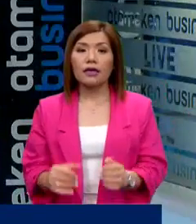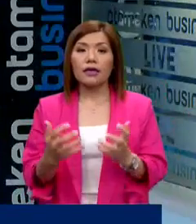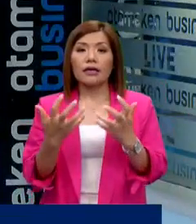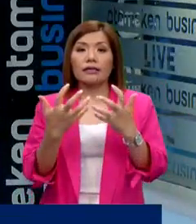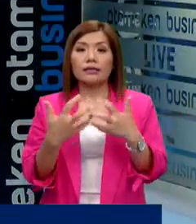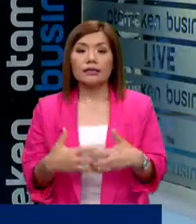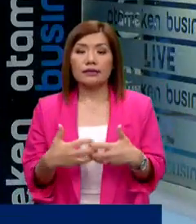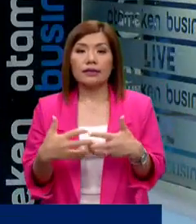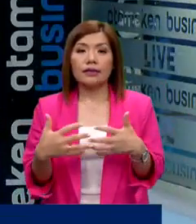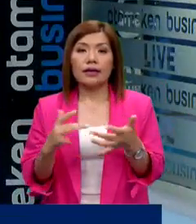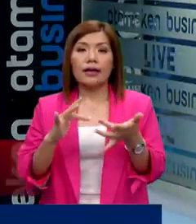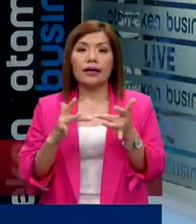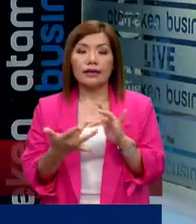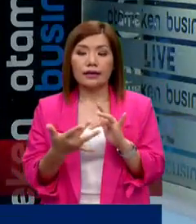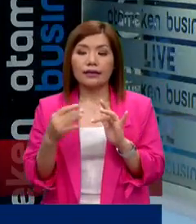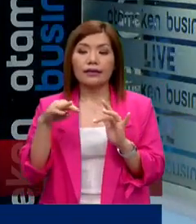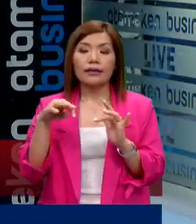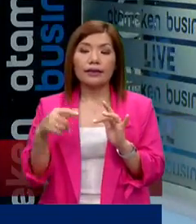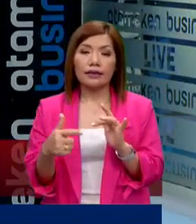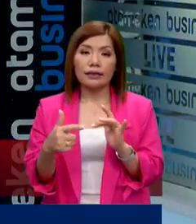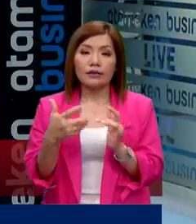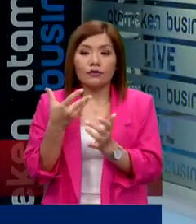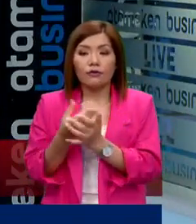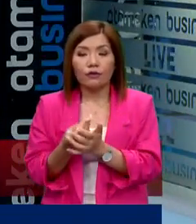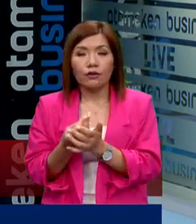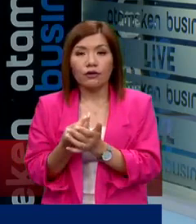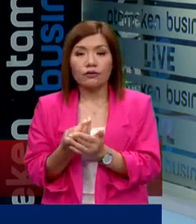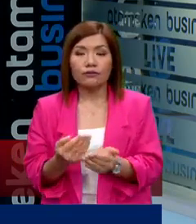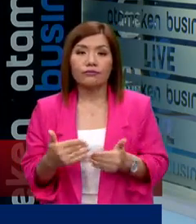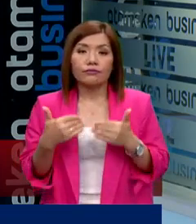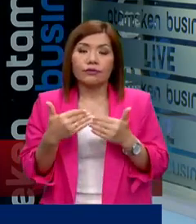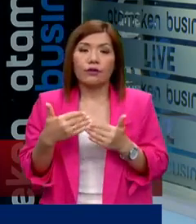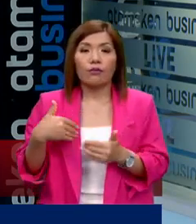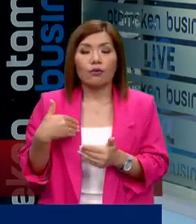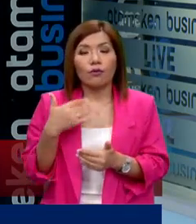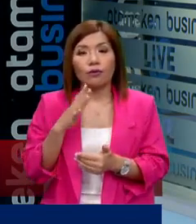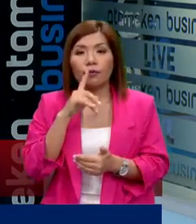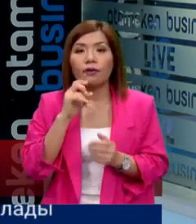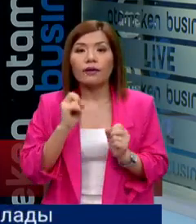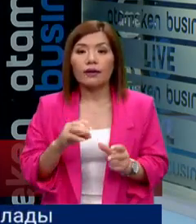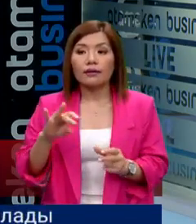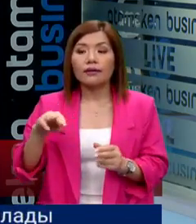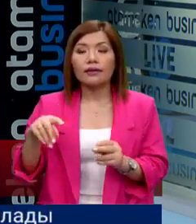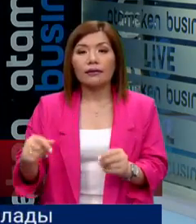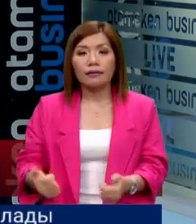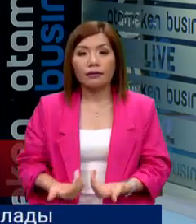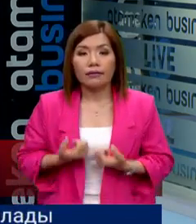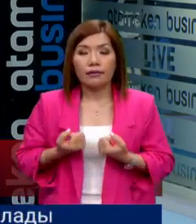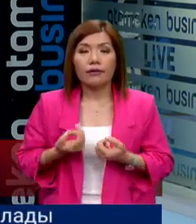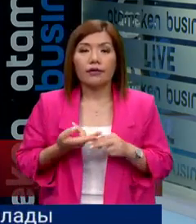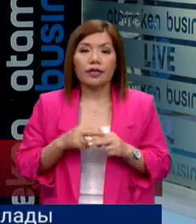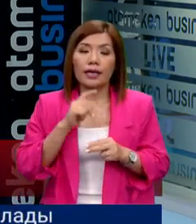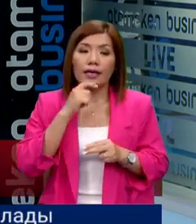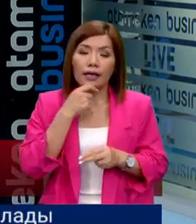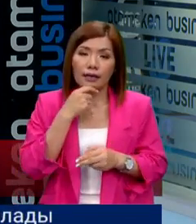Цифрлық тенге төл валютамыздың құнын көтере ала ма? Заманауи валюта тек тенгемізге қолдау көрсетіп қана қоймай,